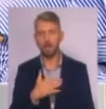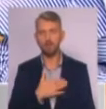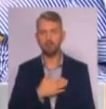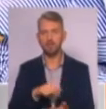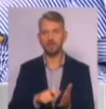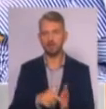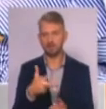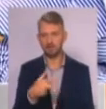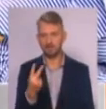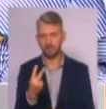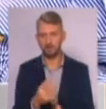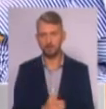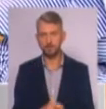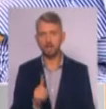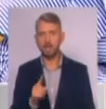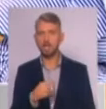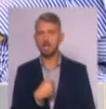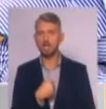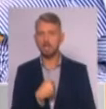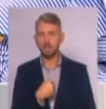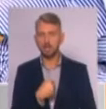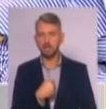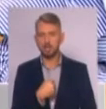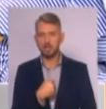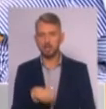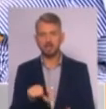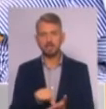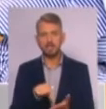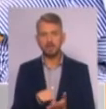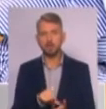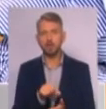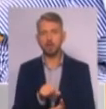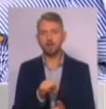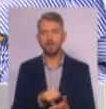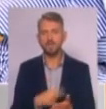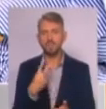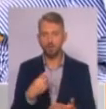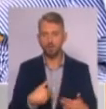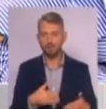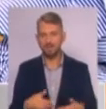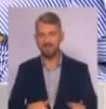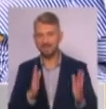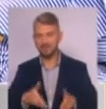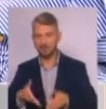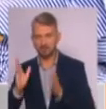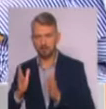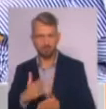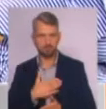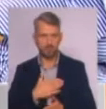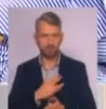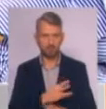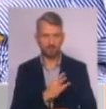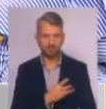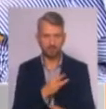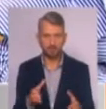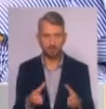квартира. Так. Але я виступаю від двох під'їздів. наша ініціативна